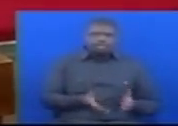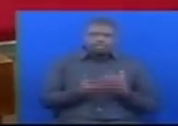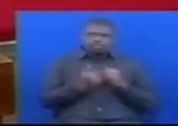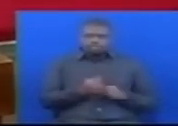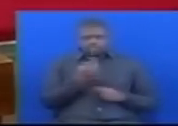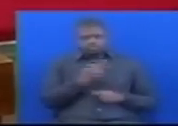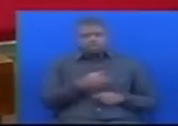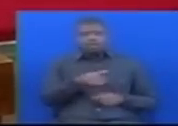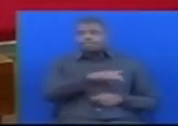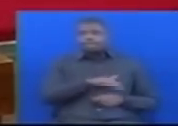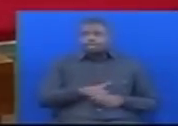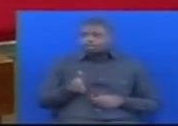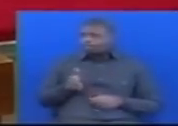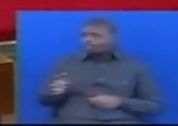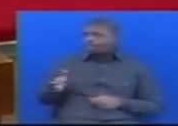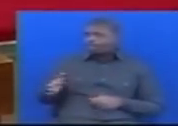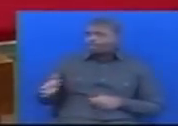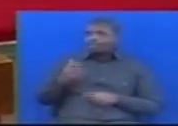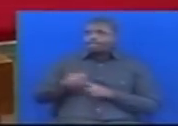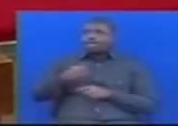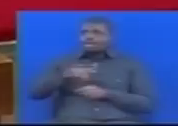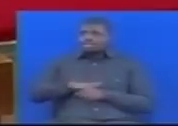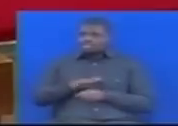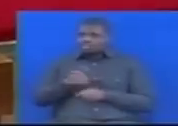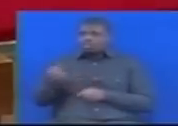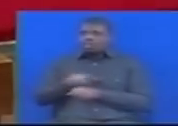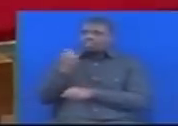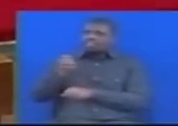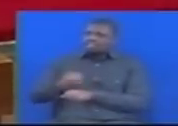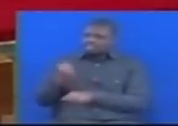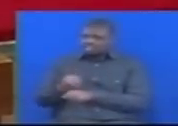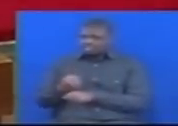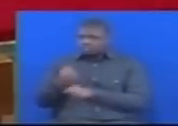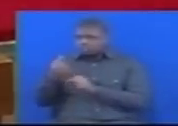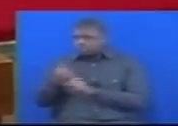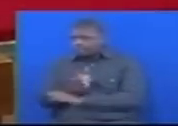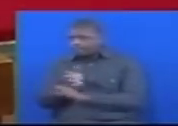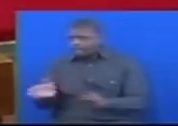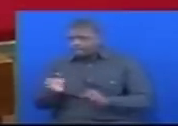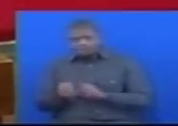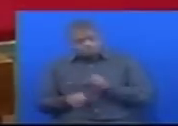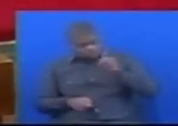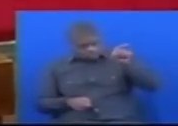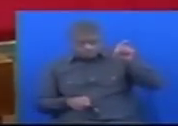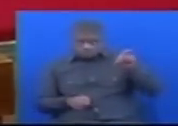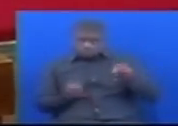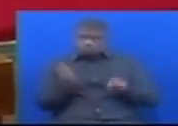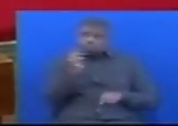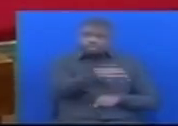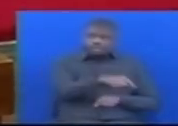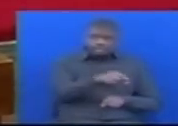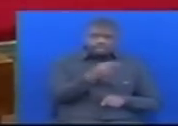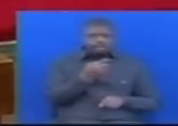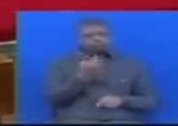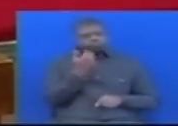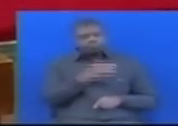kuona hasa maeneo ya pembezoni ambapo mara nyingi watumishi wengi wanakwepa kwenda kule. Kwa hiyo tutaangalia na kuwapa umuhimu wale ambao